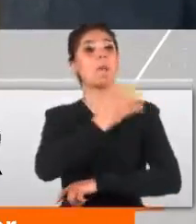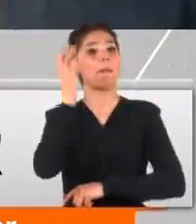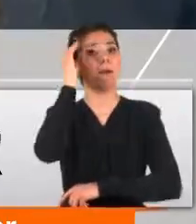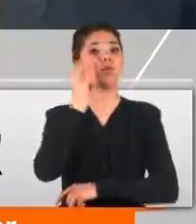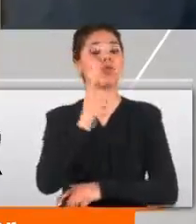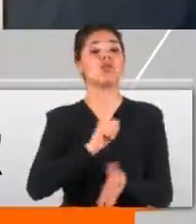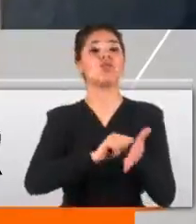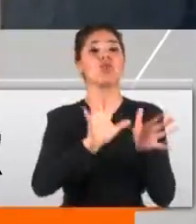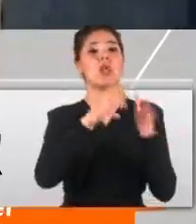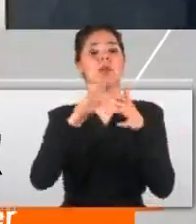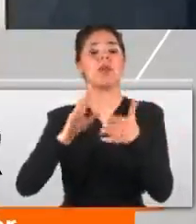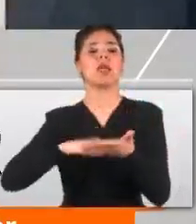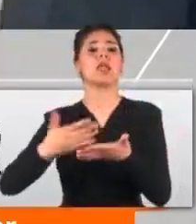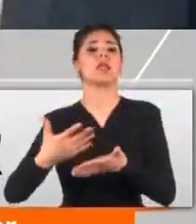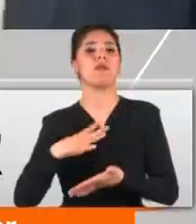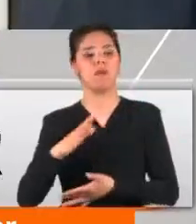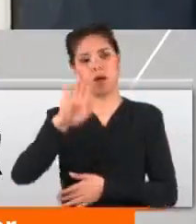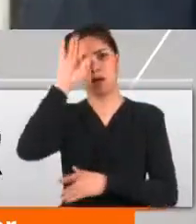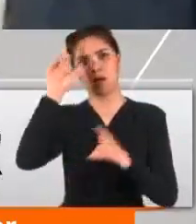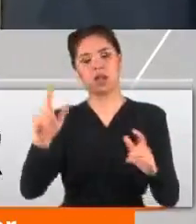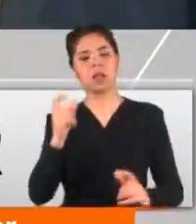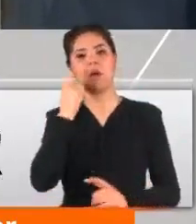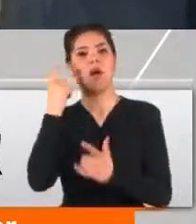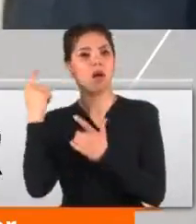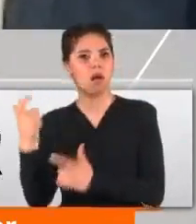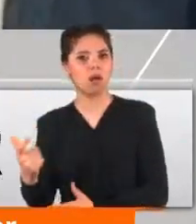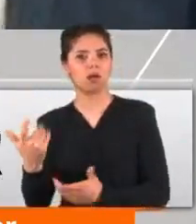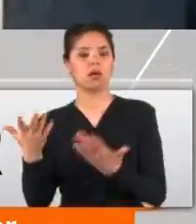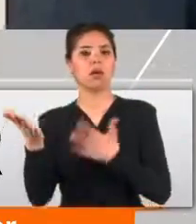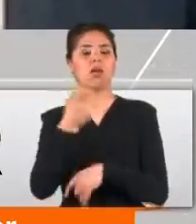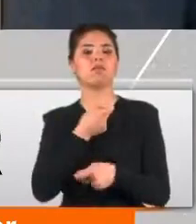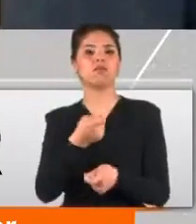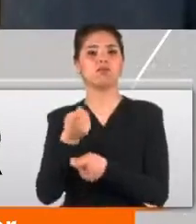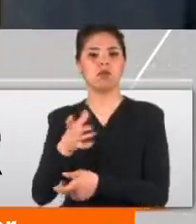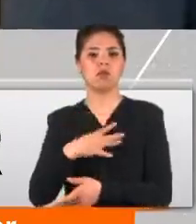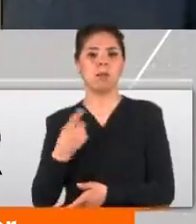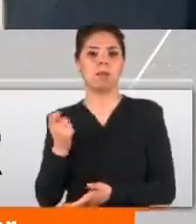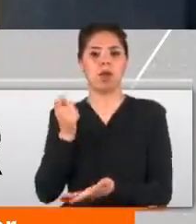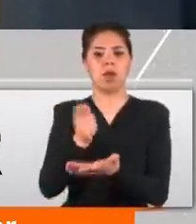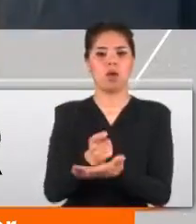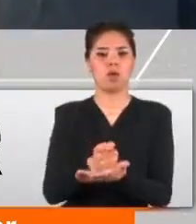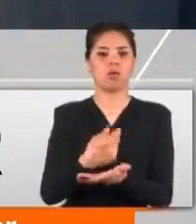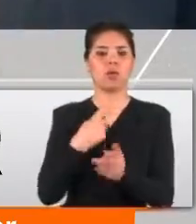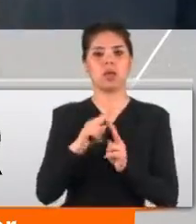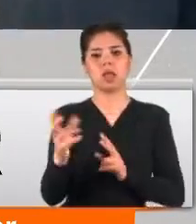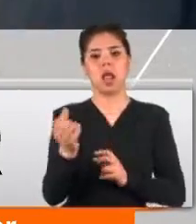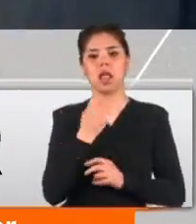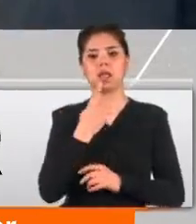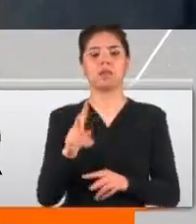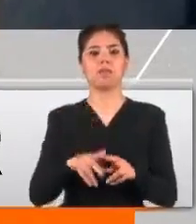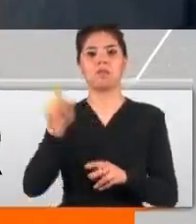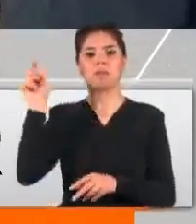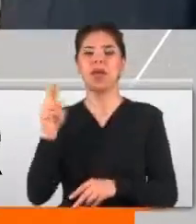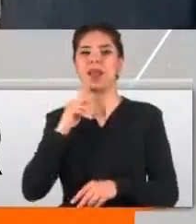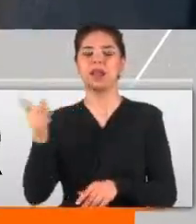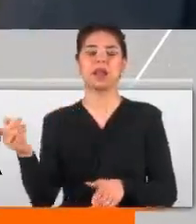tüm teşkilatlar istifa ettiler. İstanbul'da, Ankara'da korkunç dayatmalar var. Verdim parayı, aldım sırayı diyenler Meral Akşener'in